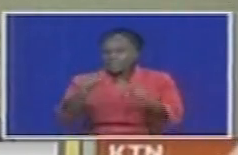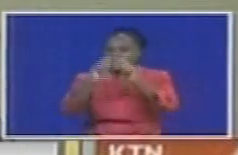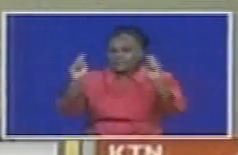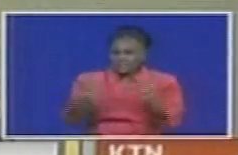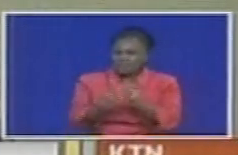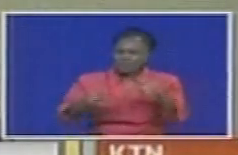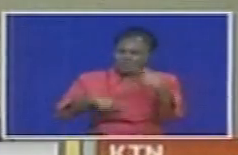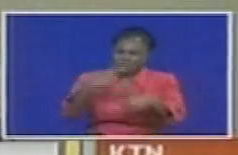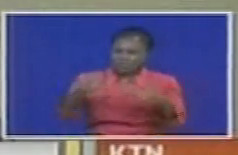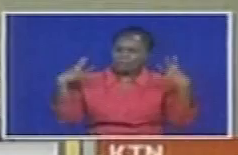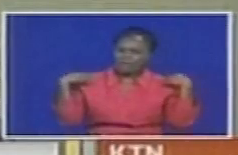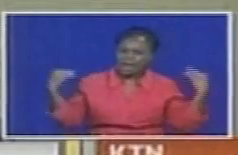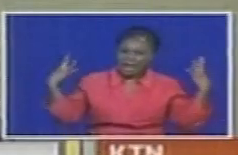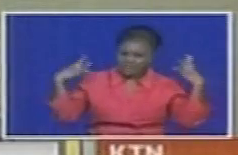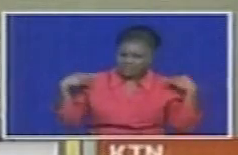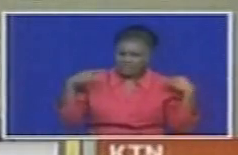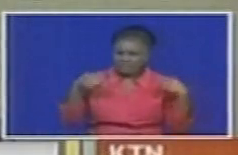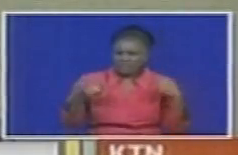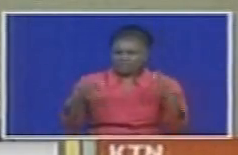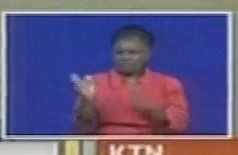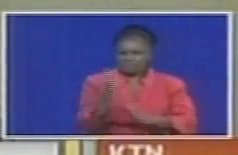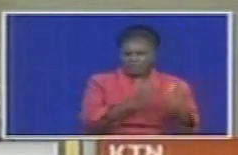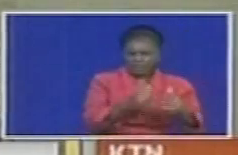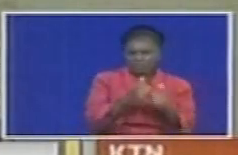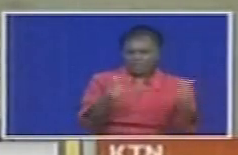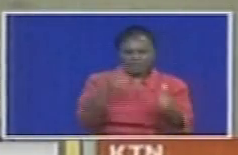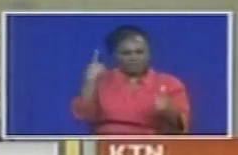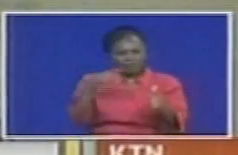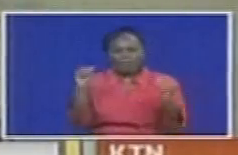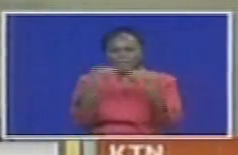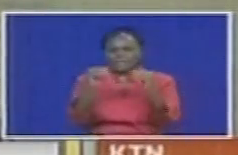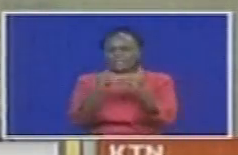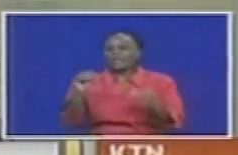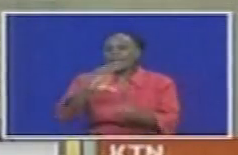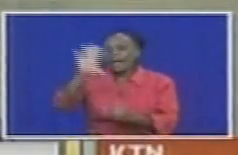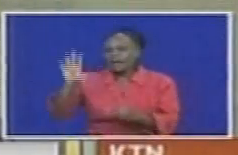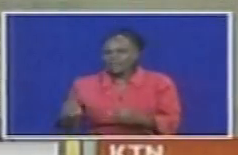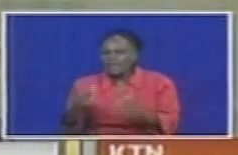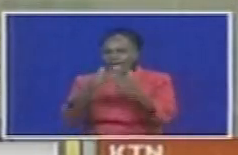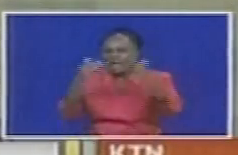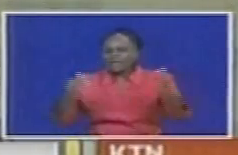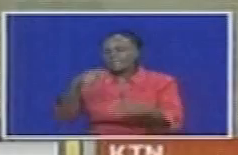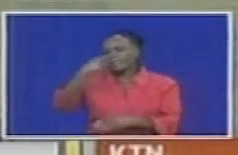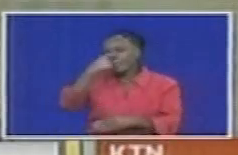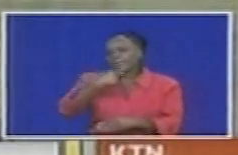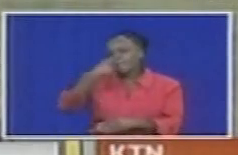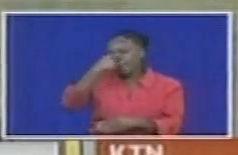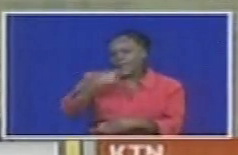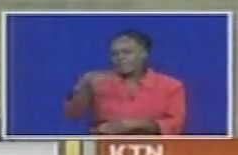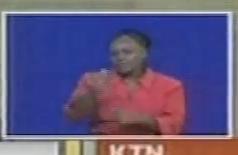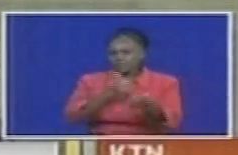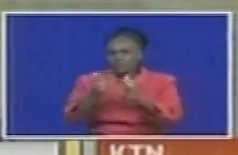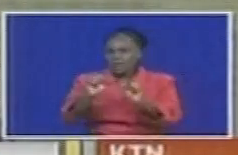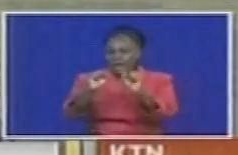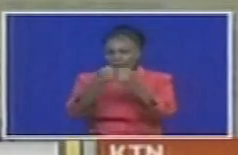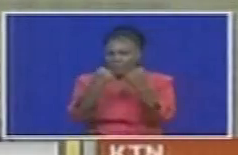ilizidi kunoa makali yao huku wakijiandaa kwa mchuano wao wa kiputi cha Afrika dhidi ya Tanzania. Mechi hii itaandaliwa